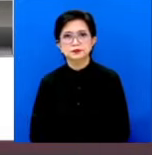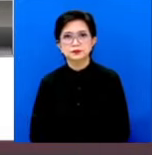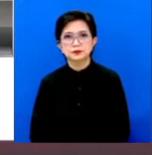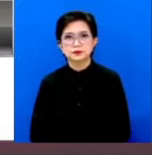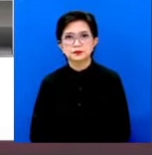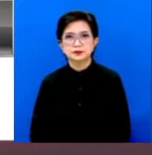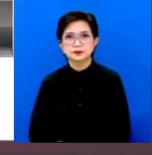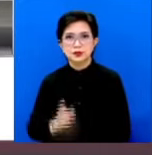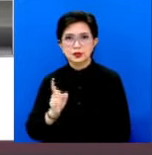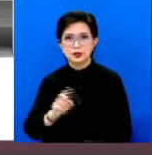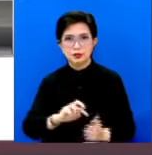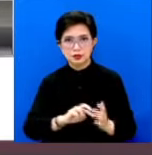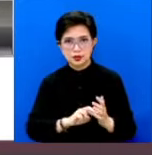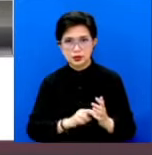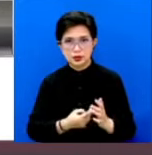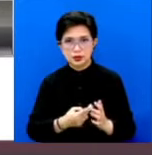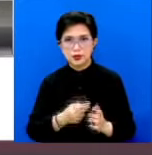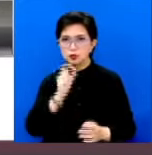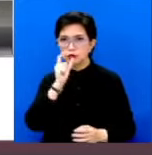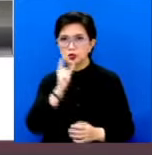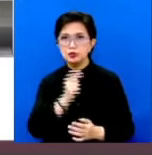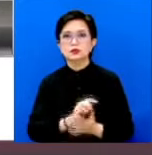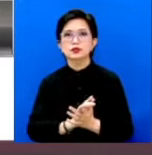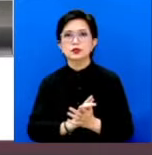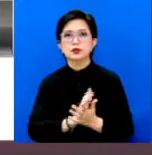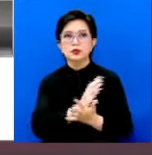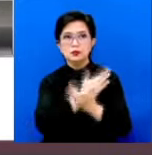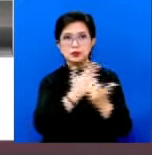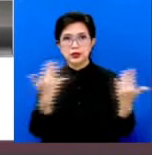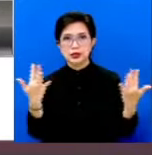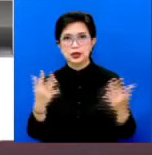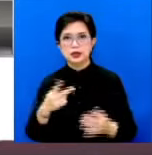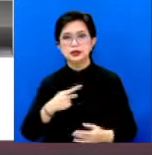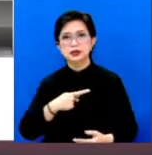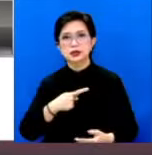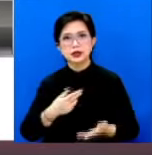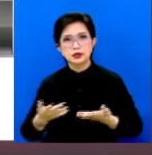Itu arti dari kabar itu, merakyat. Kami biasa